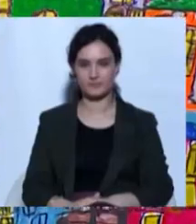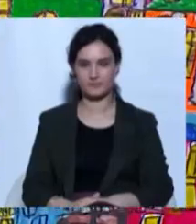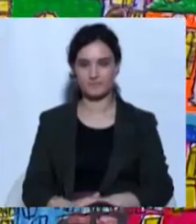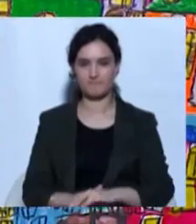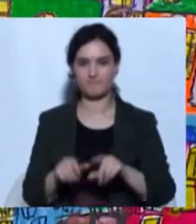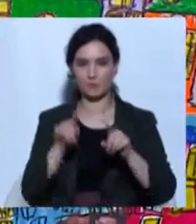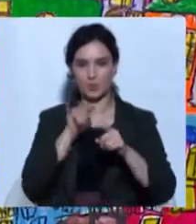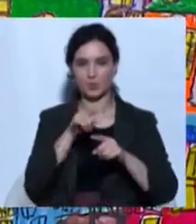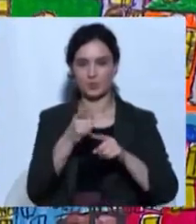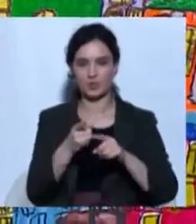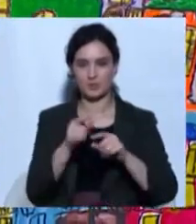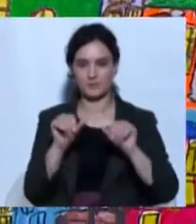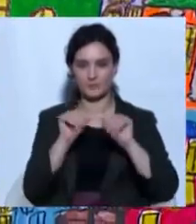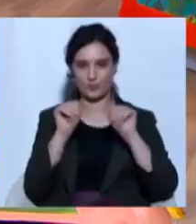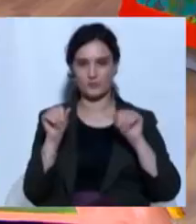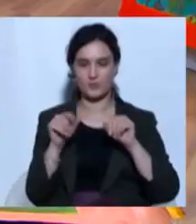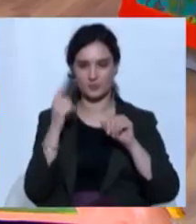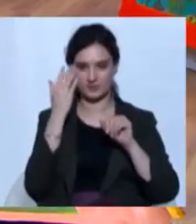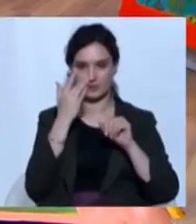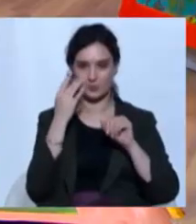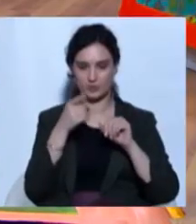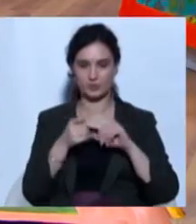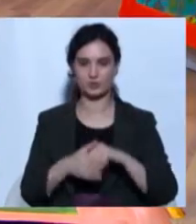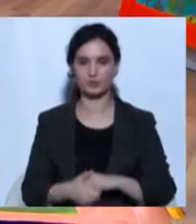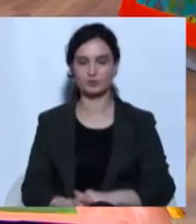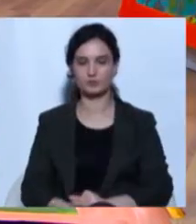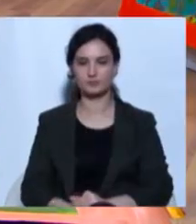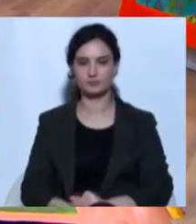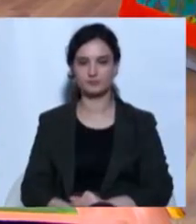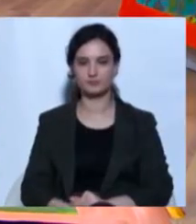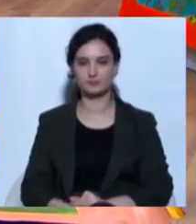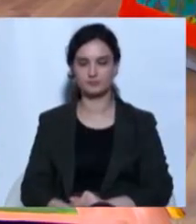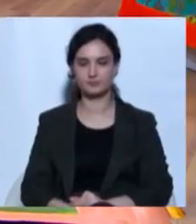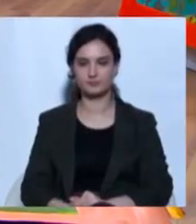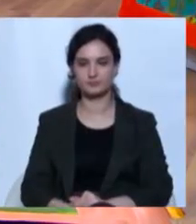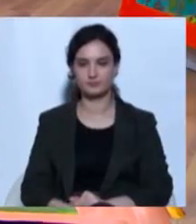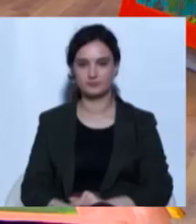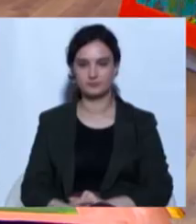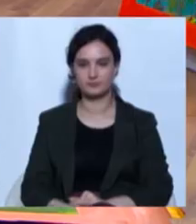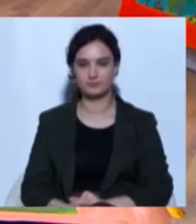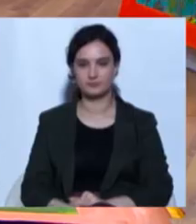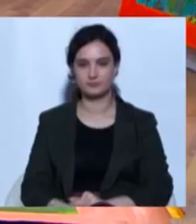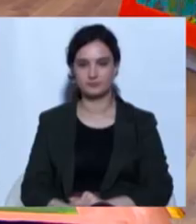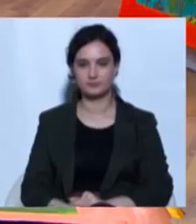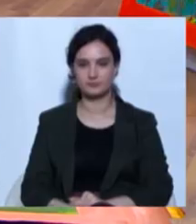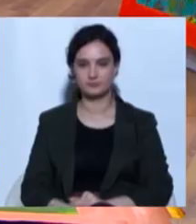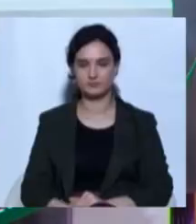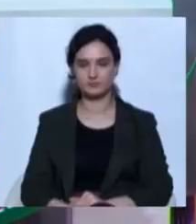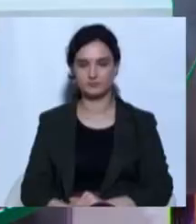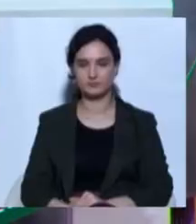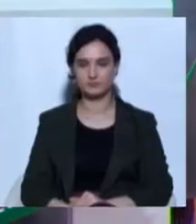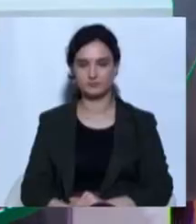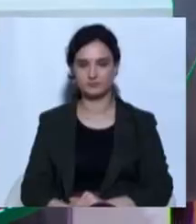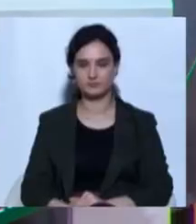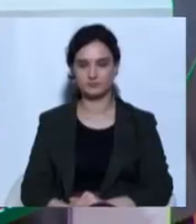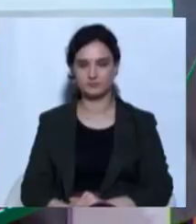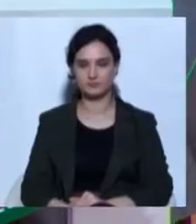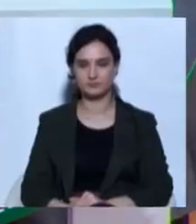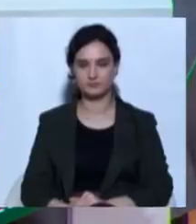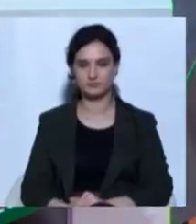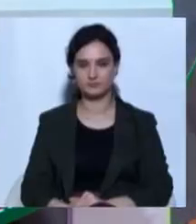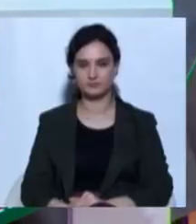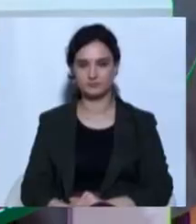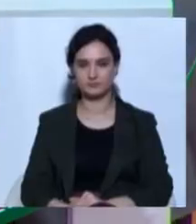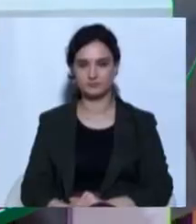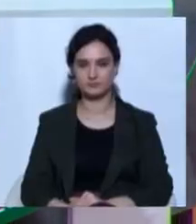ოთხკუთხედი ფორმები, რო წარმოიდგენოთ. აი მეორე მხრიდან რო წარმოიდგენთ და ესე რო დადოთ, უცბად